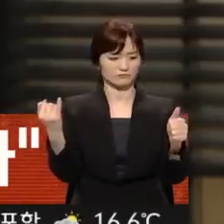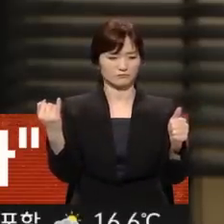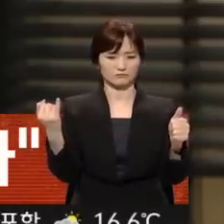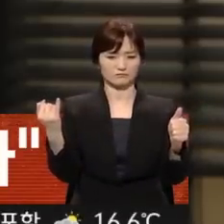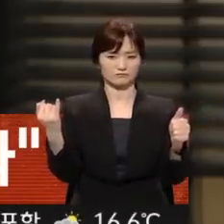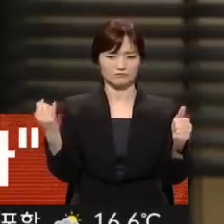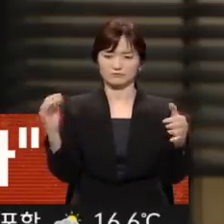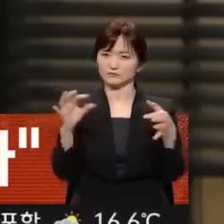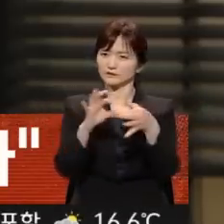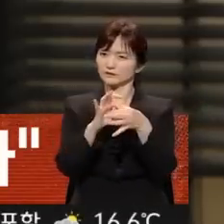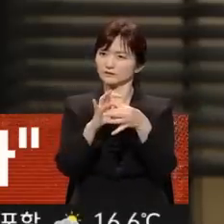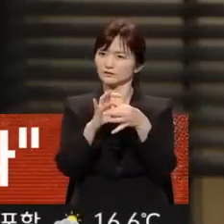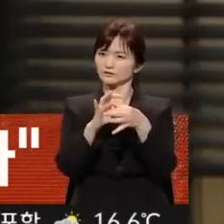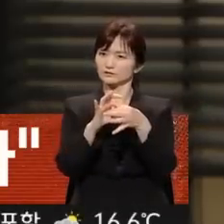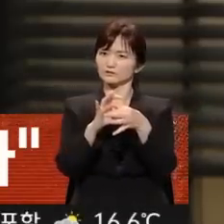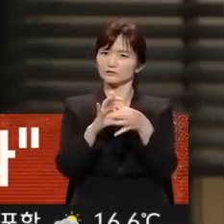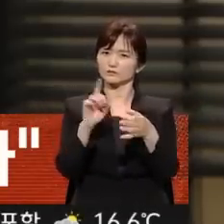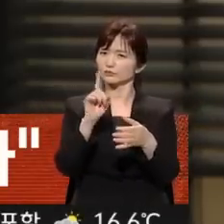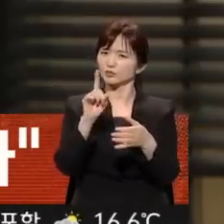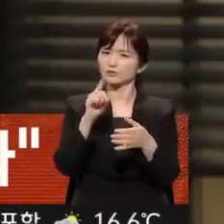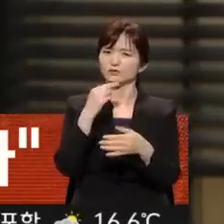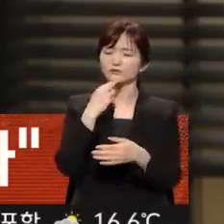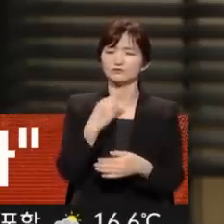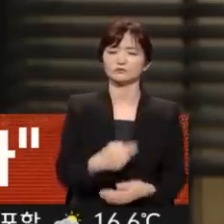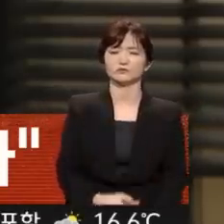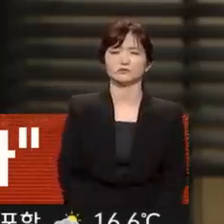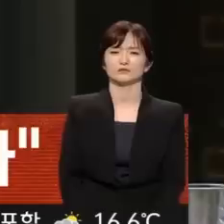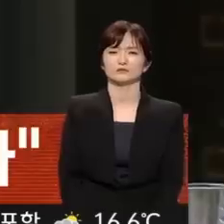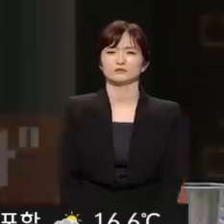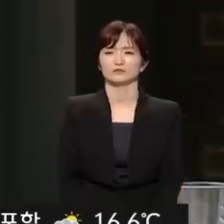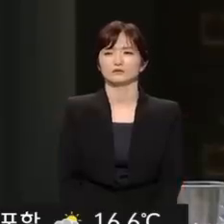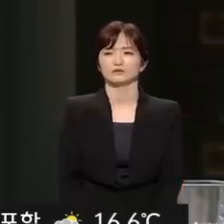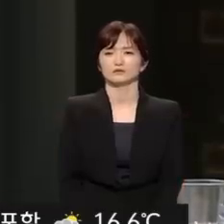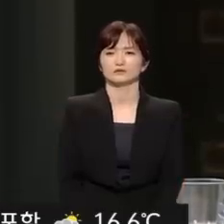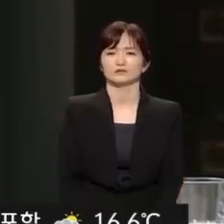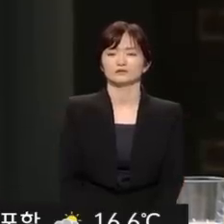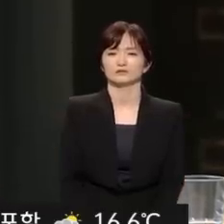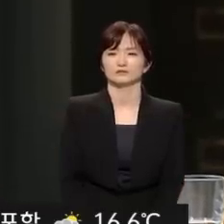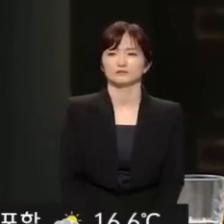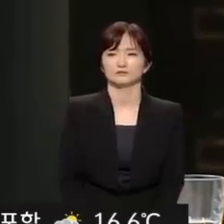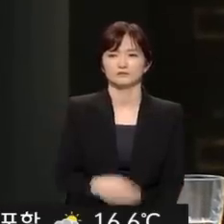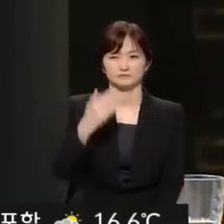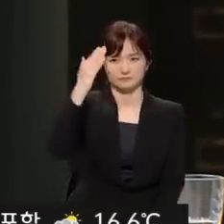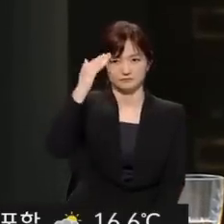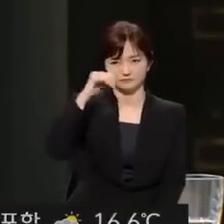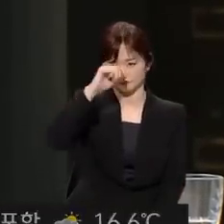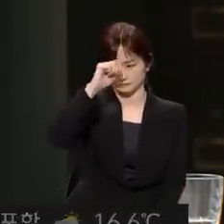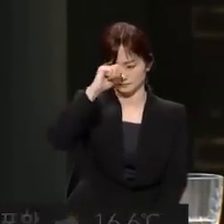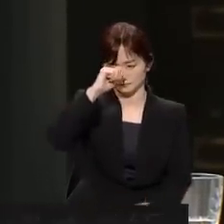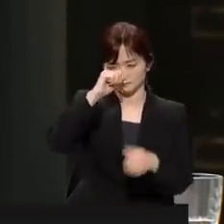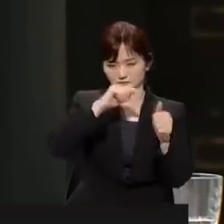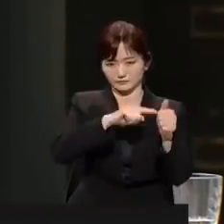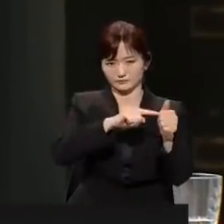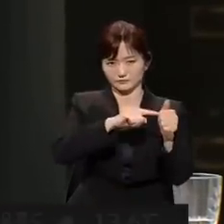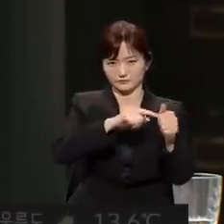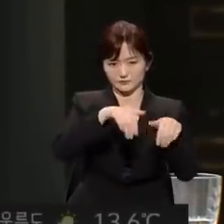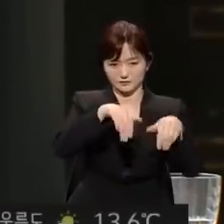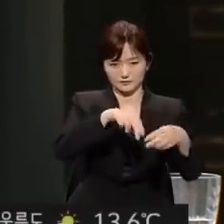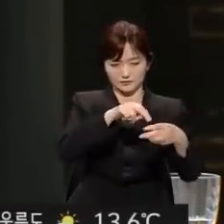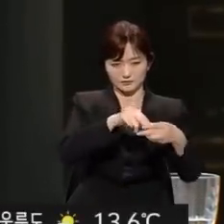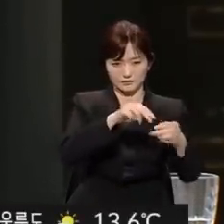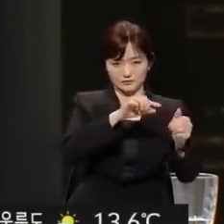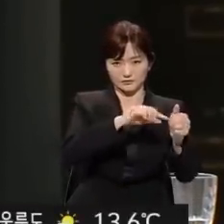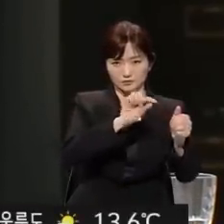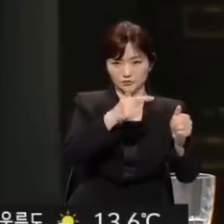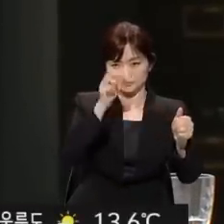딱히 연결고리가 없었어요. 자, 그런데 박 변호사님, 예. 이 검은 모자 신분센터 직원 원 씨 경찰이